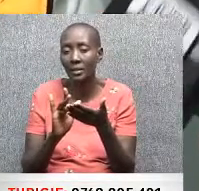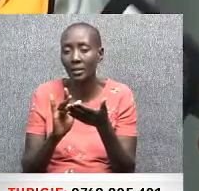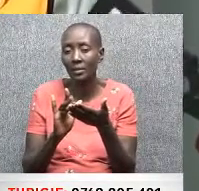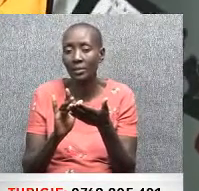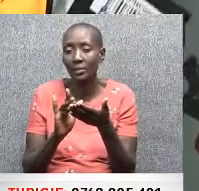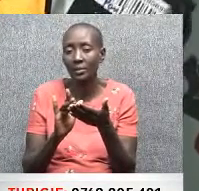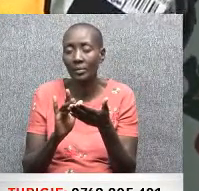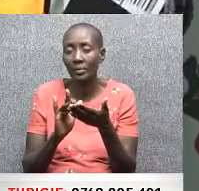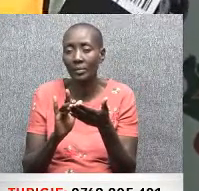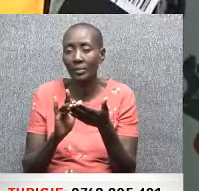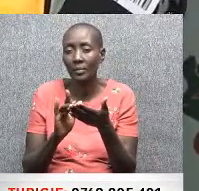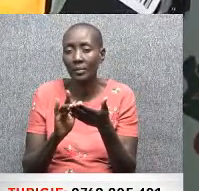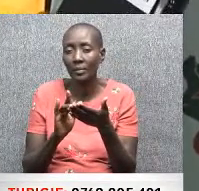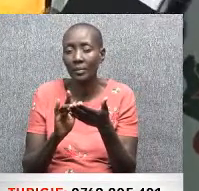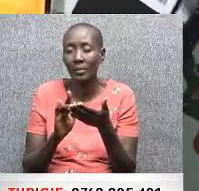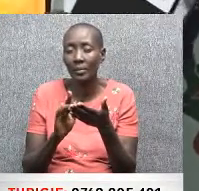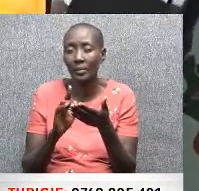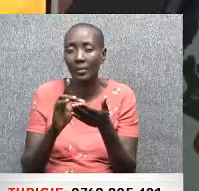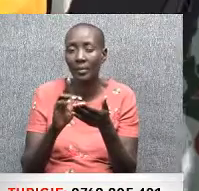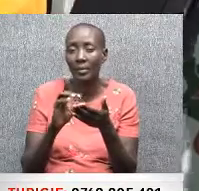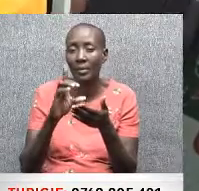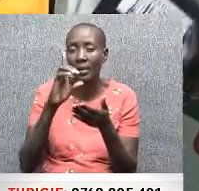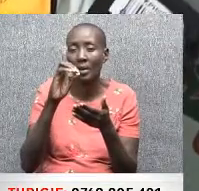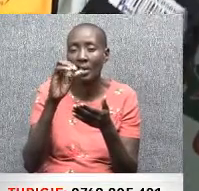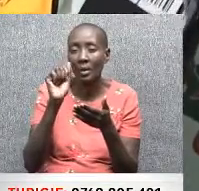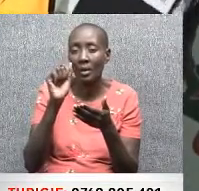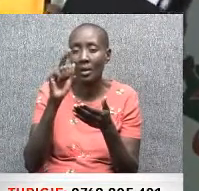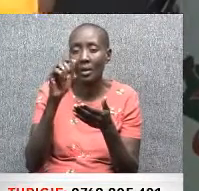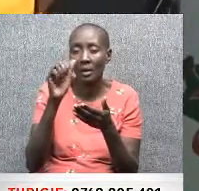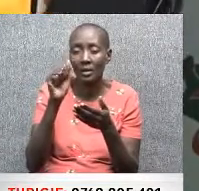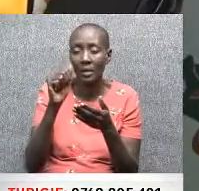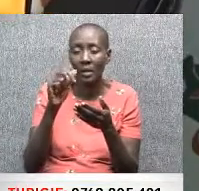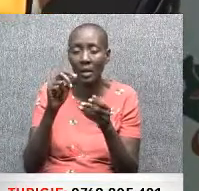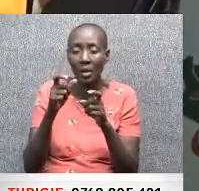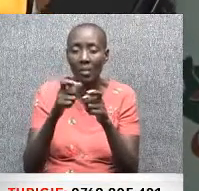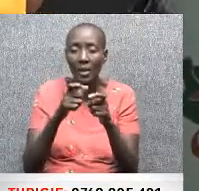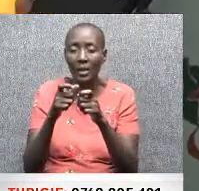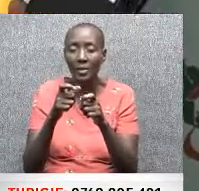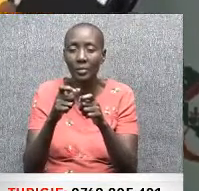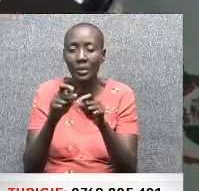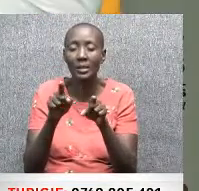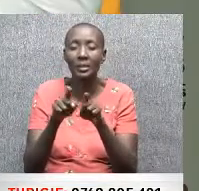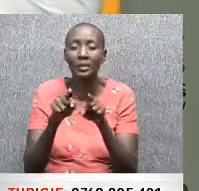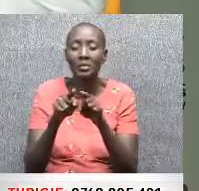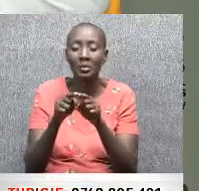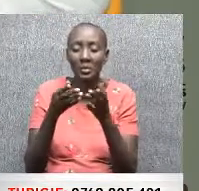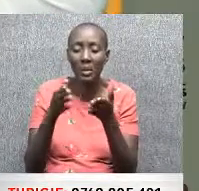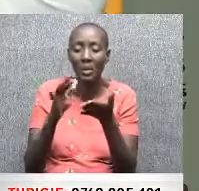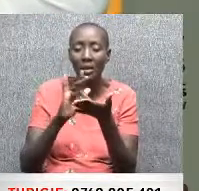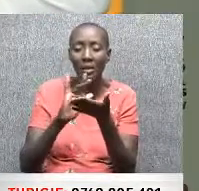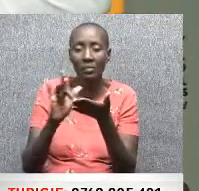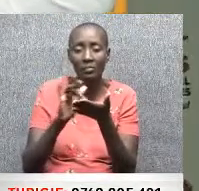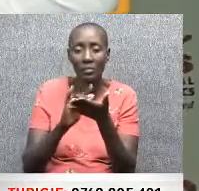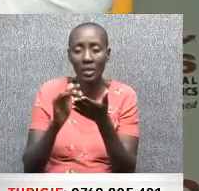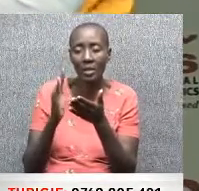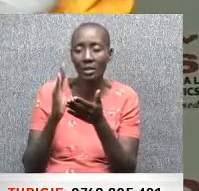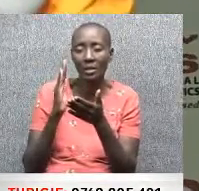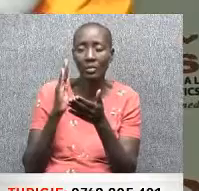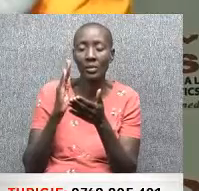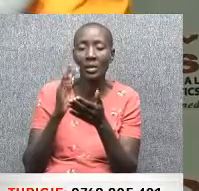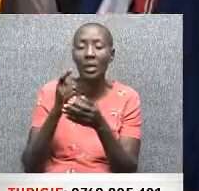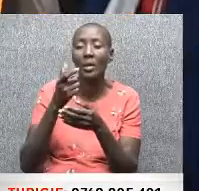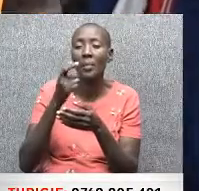Data management system is inbuilt in this in terms of the security. Bwana Zakari Mwangi ameongezea